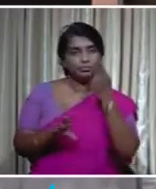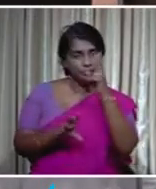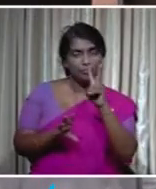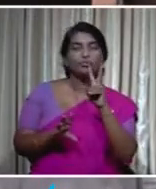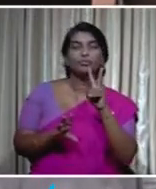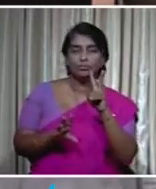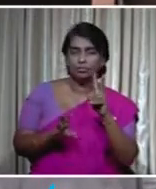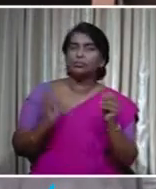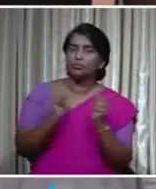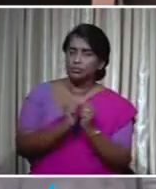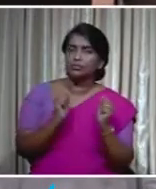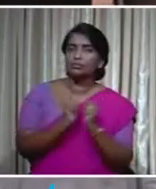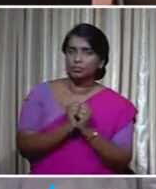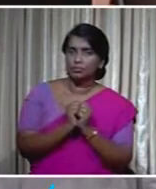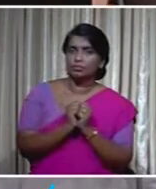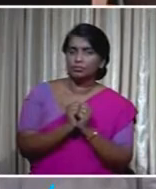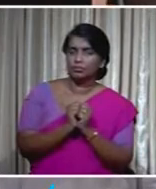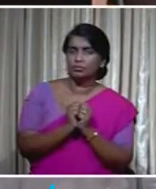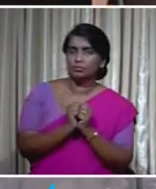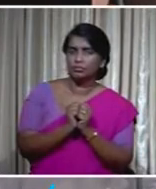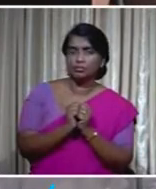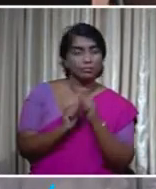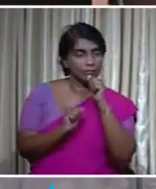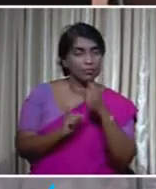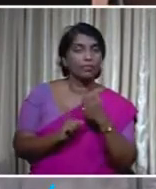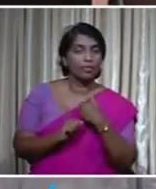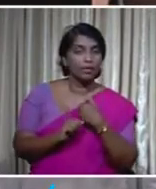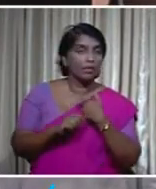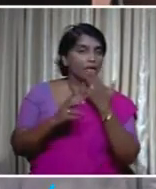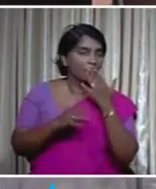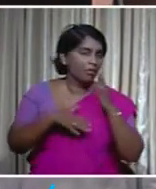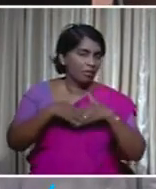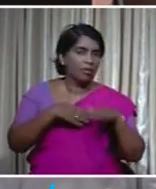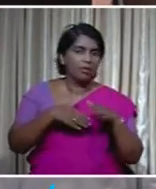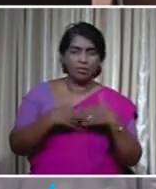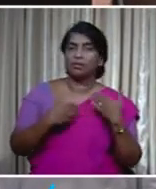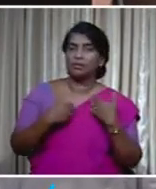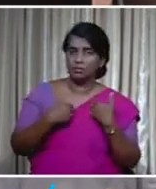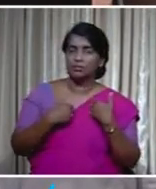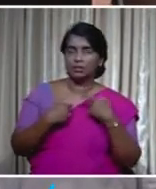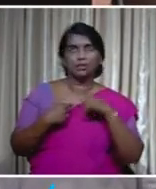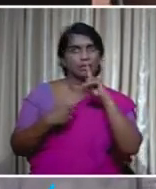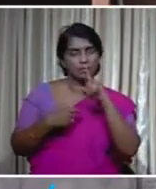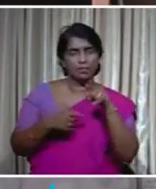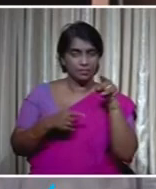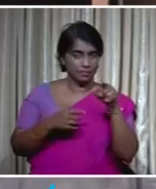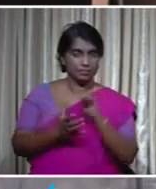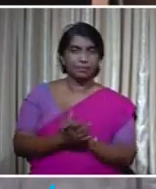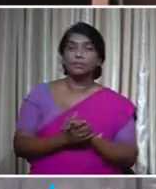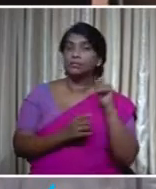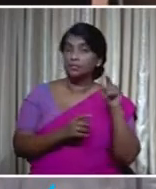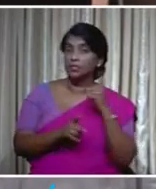அதிபராக இருந்து அதை நேரடியாக அனுபவித்த ஒருவனாக, ஒரு கல்வி புலம் சார்ந்தவனாக உங்களுடன் நான் பதிவு செய்கிறேன். அதே டீச்சருக்கு மட்டும் இந்த